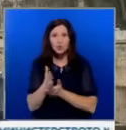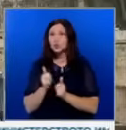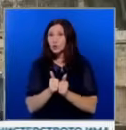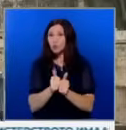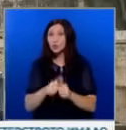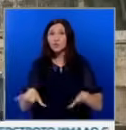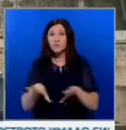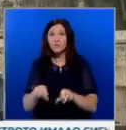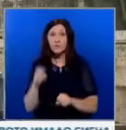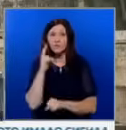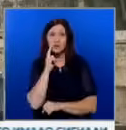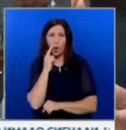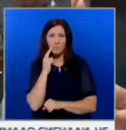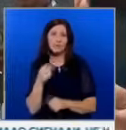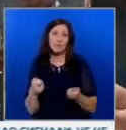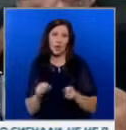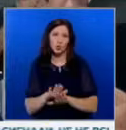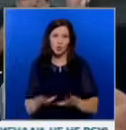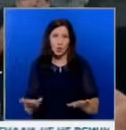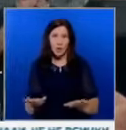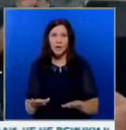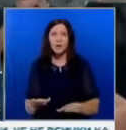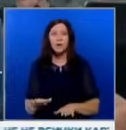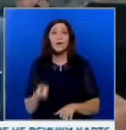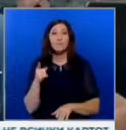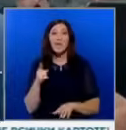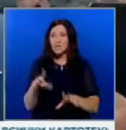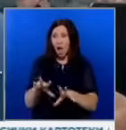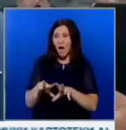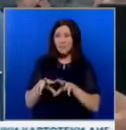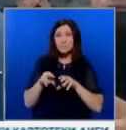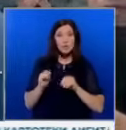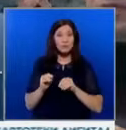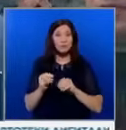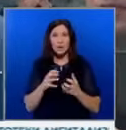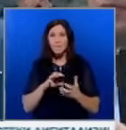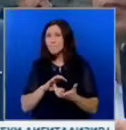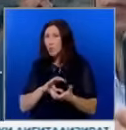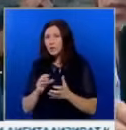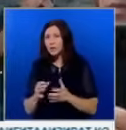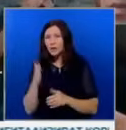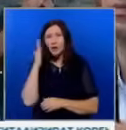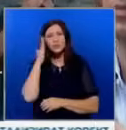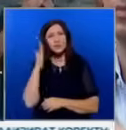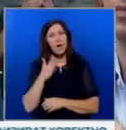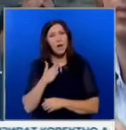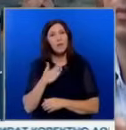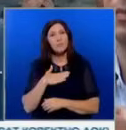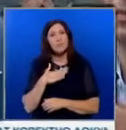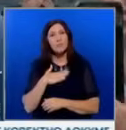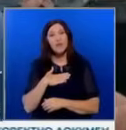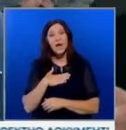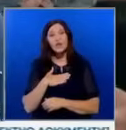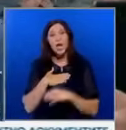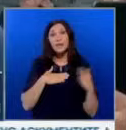сътрудничество с властите в Скопие е приключило. Та асимилаторска политика от страна на нашия източен съсед